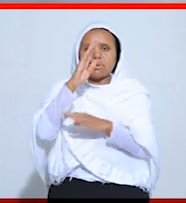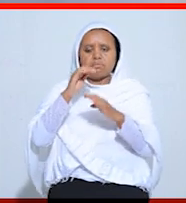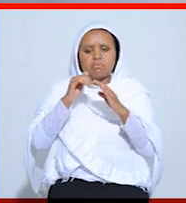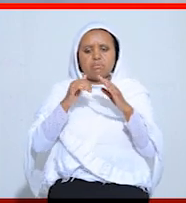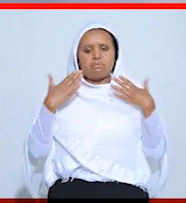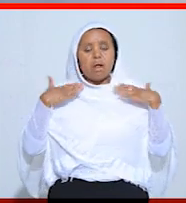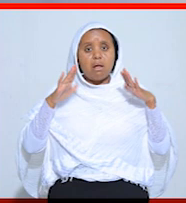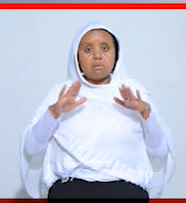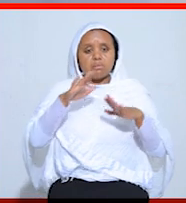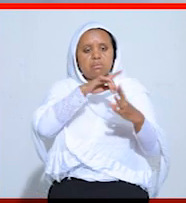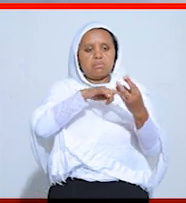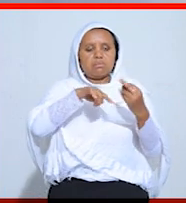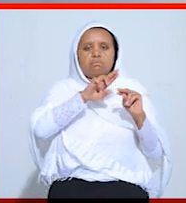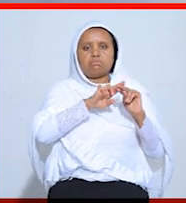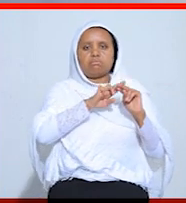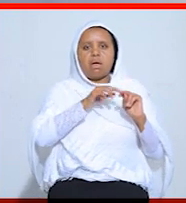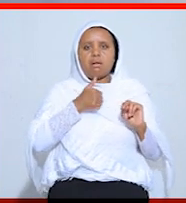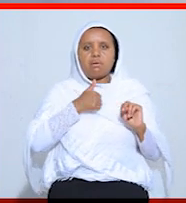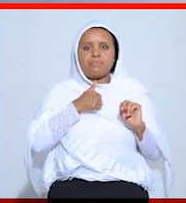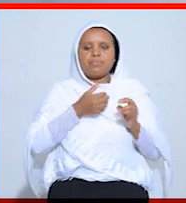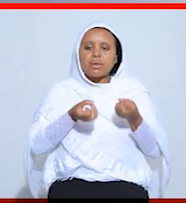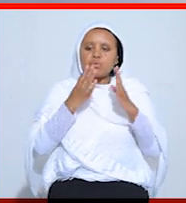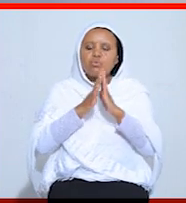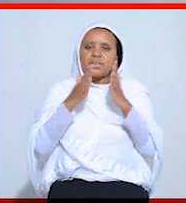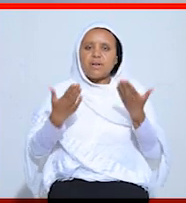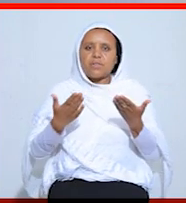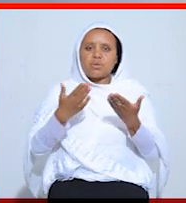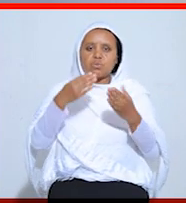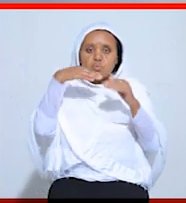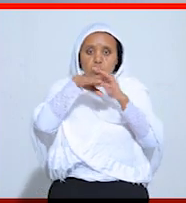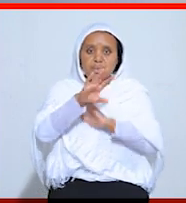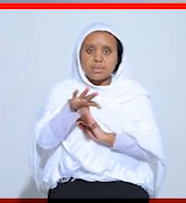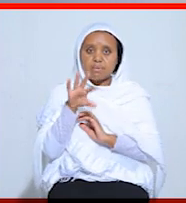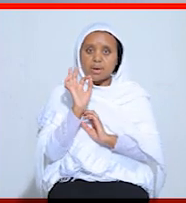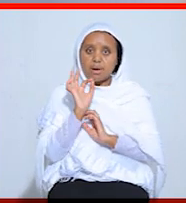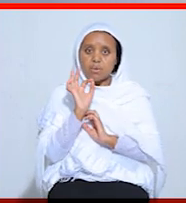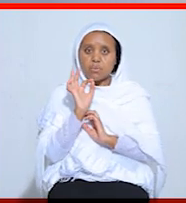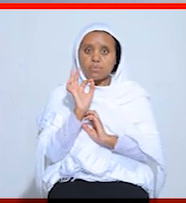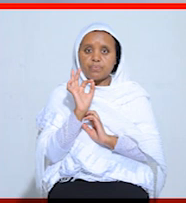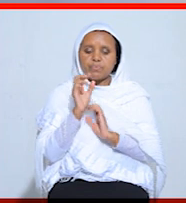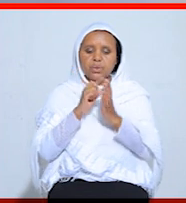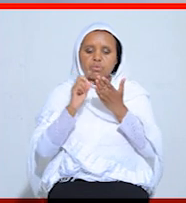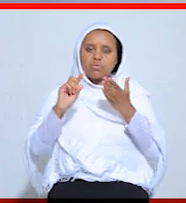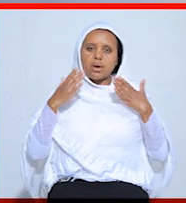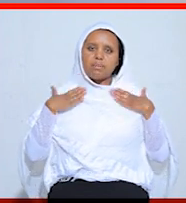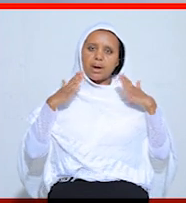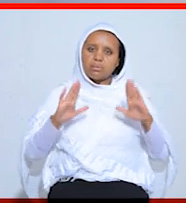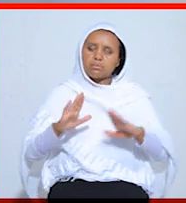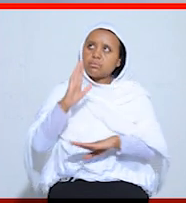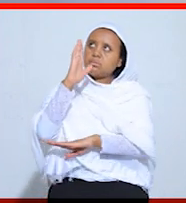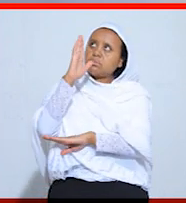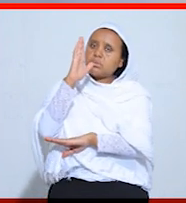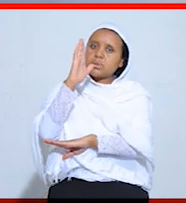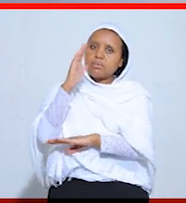መልአክ ይሰፍራል አለ። እንግዲህ በብዙ መጻሕፍት መካከል ውስጥ እንደምናገኘው ቅዱሳን መላእክት